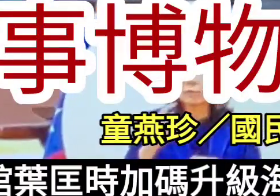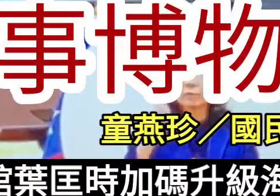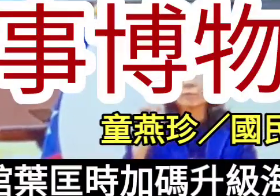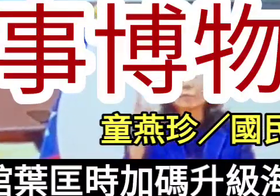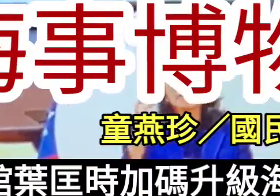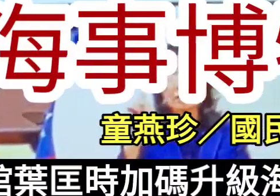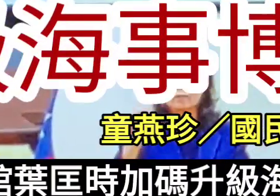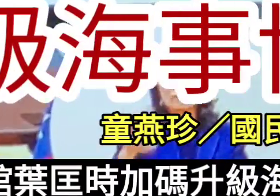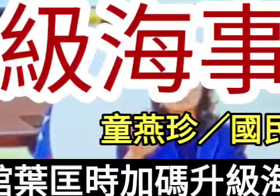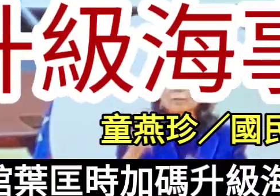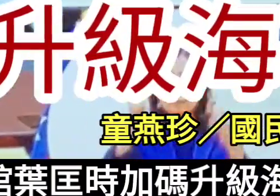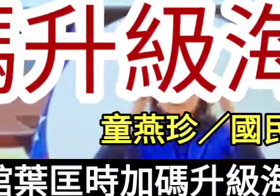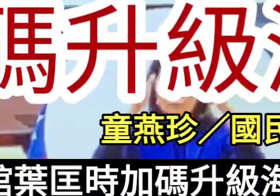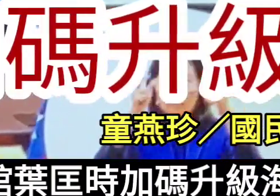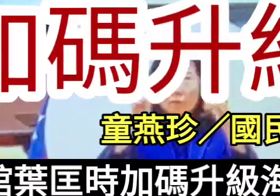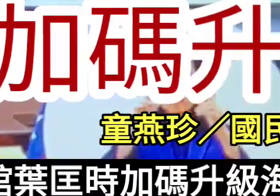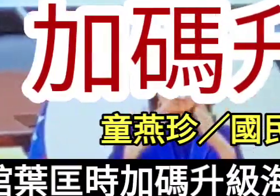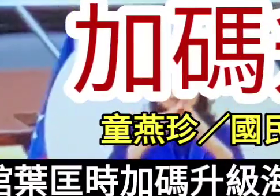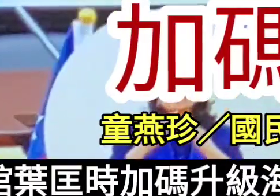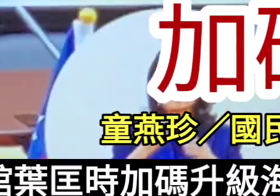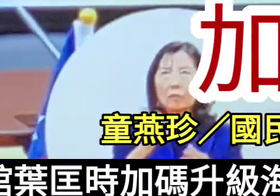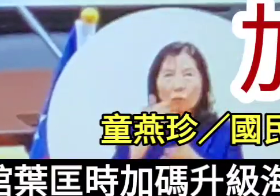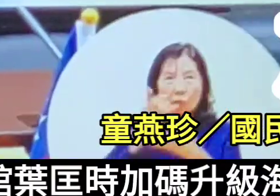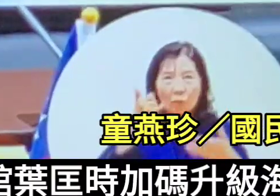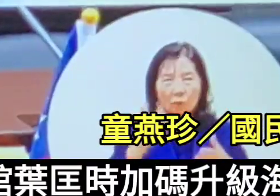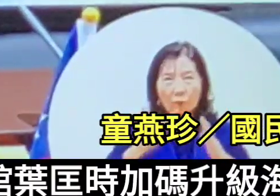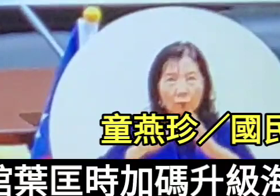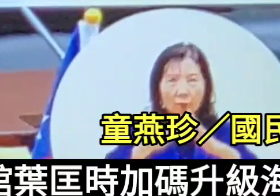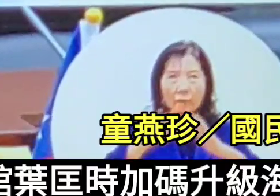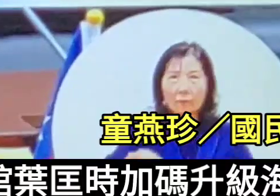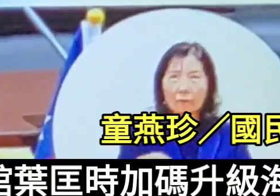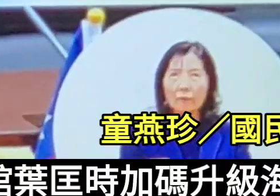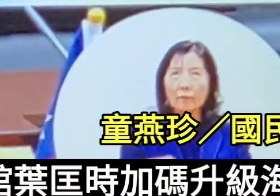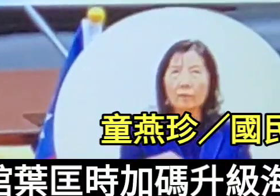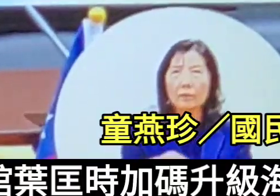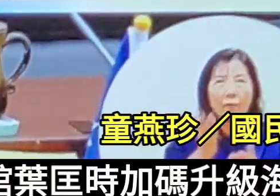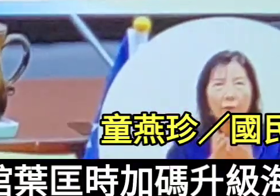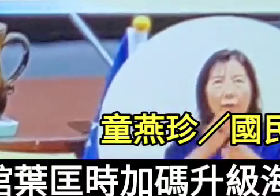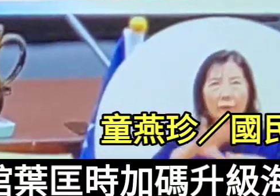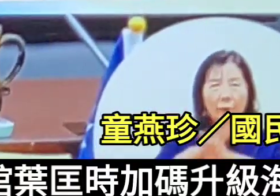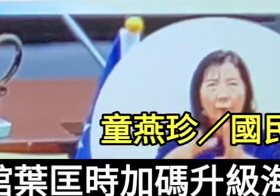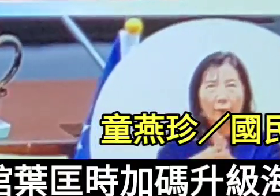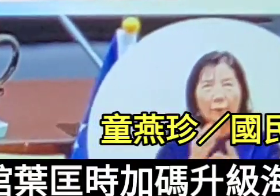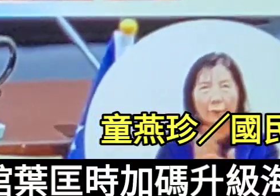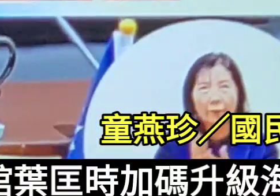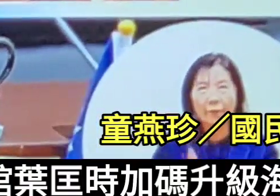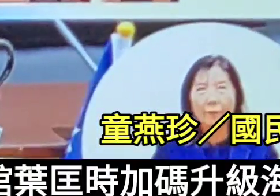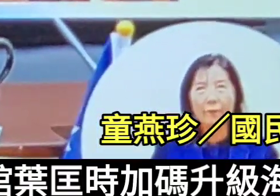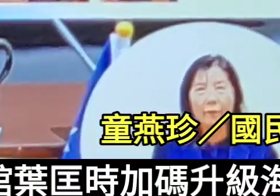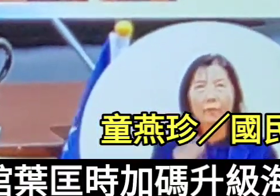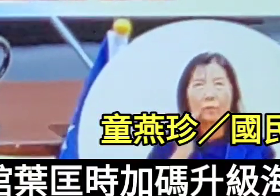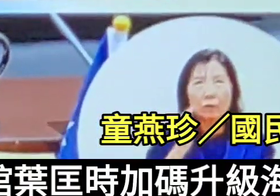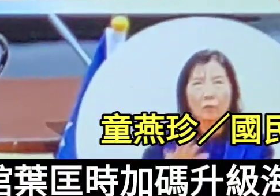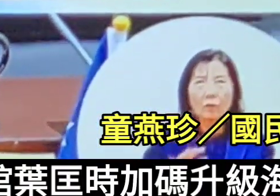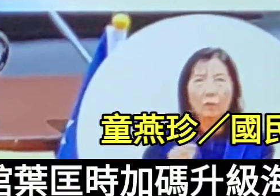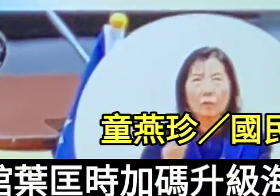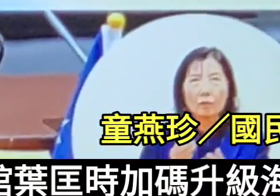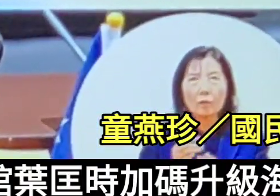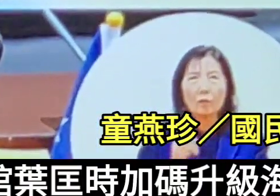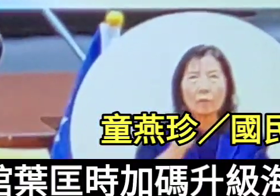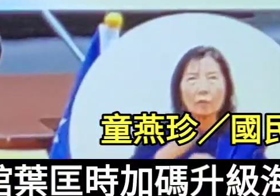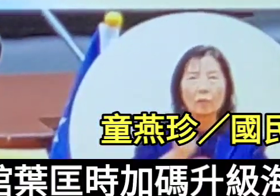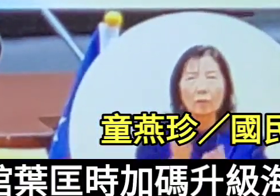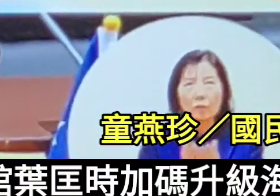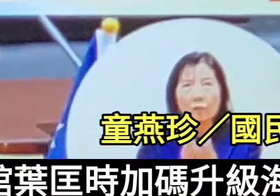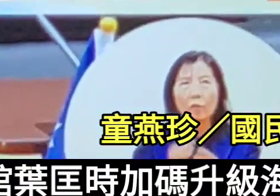本来就是号称海洋首都，而且山海河港，如果我们有一座军舰博物馆，把海